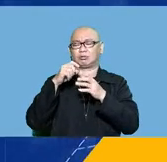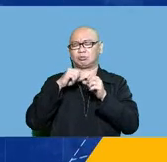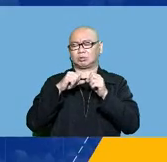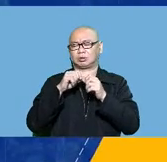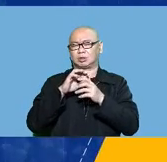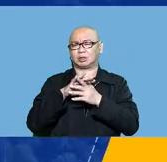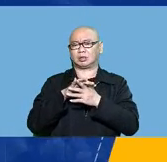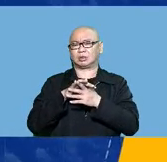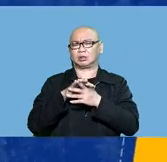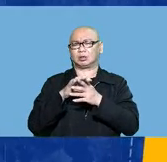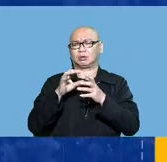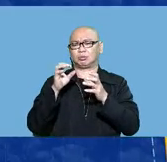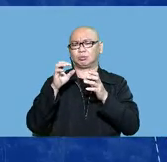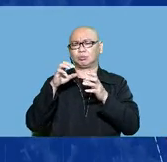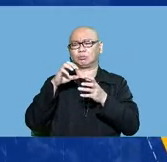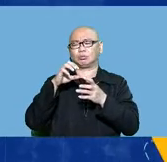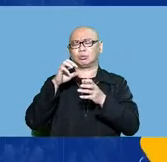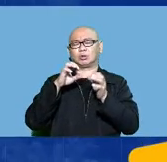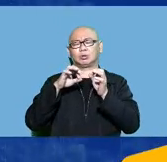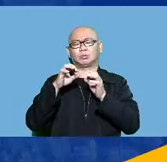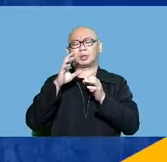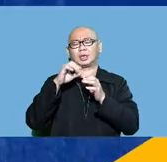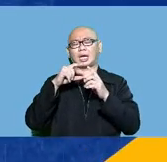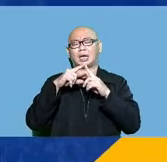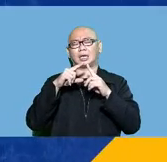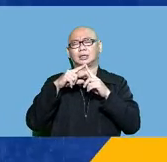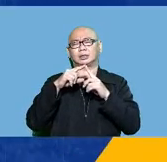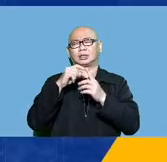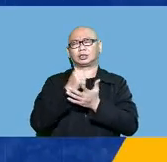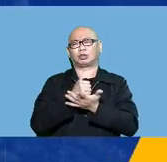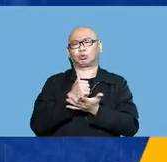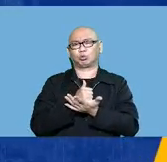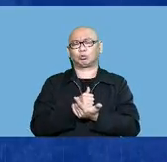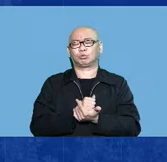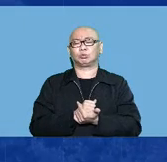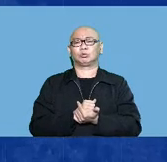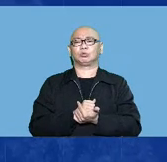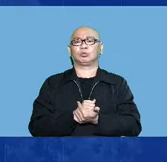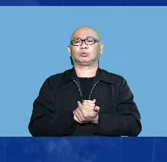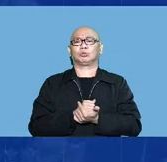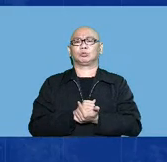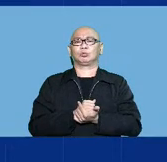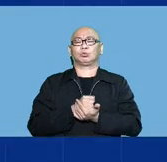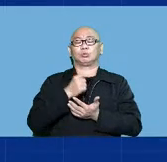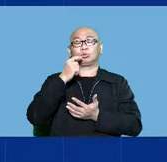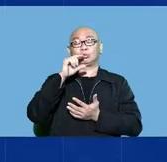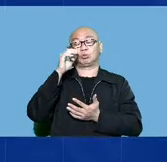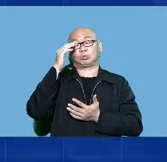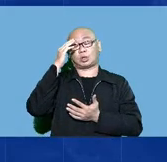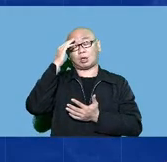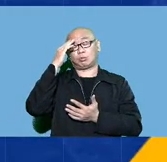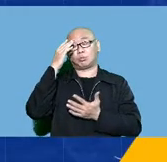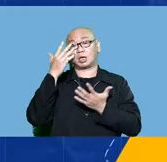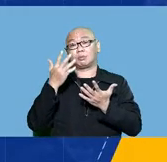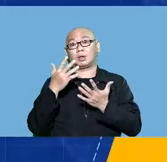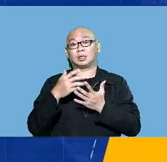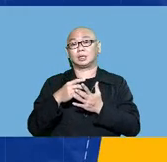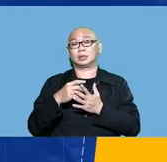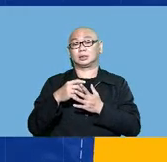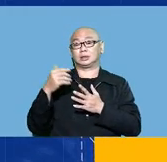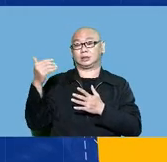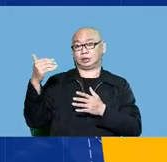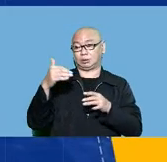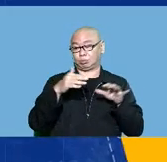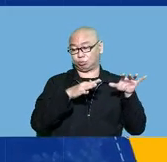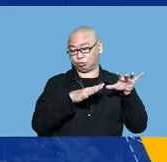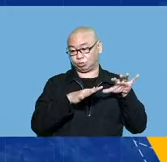menggunakan apa itu perangkat lunak tertentu seperti itu untuk mengetahui bagaimana distribusi